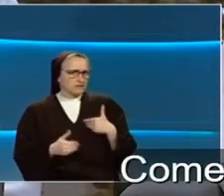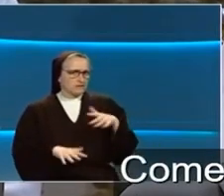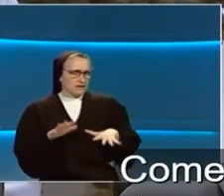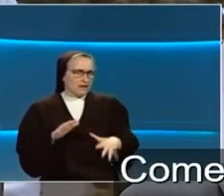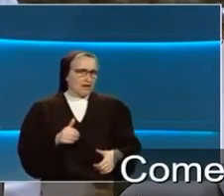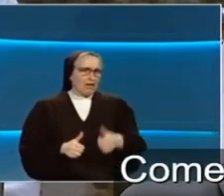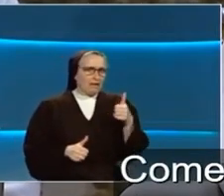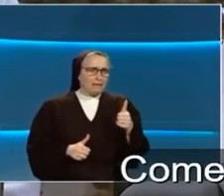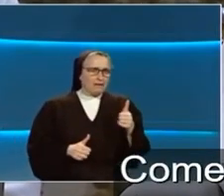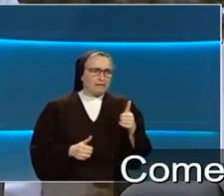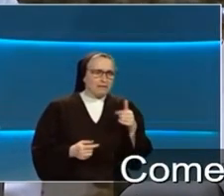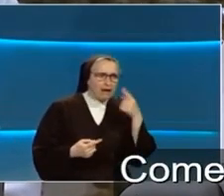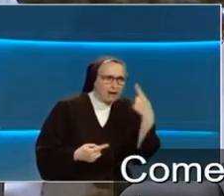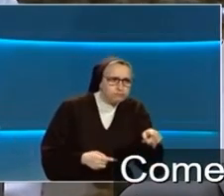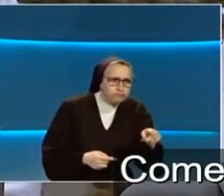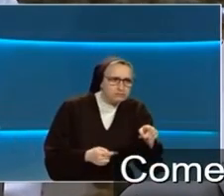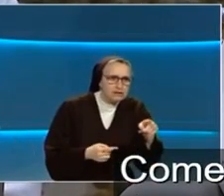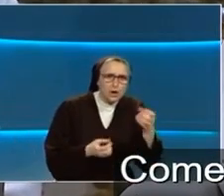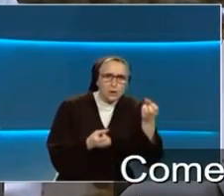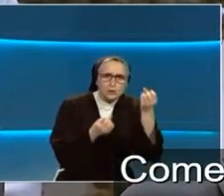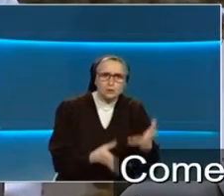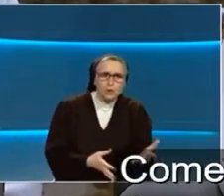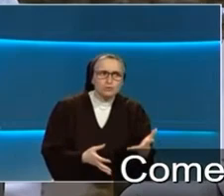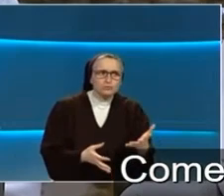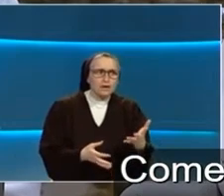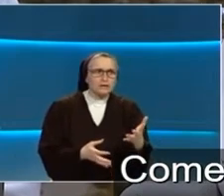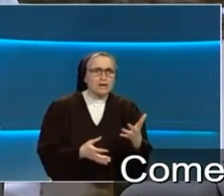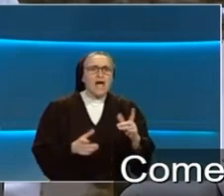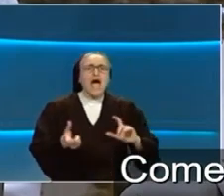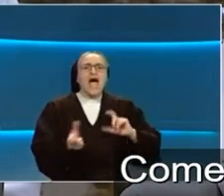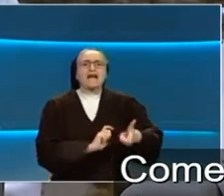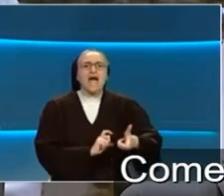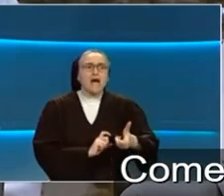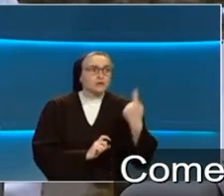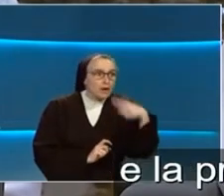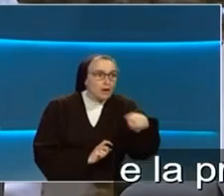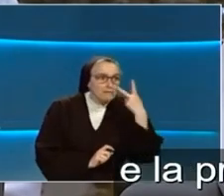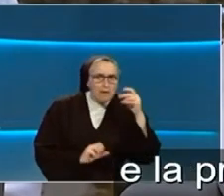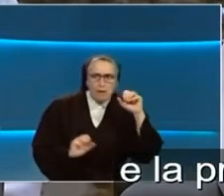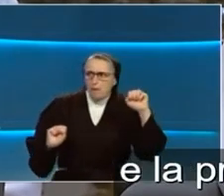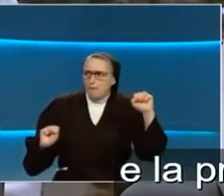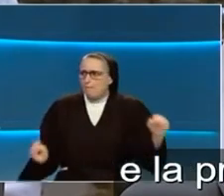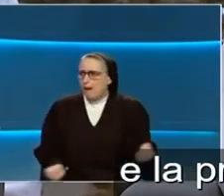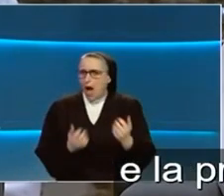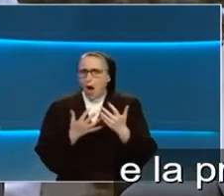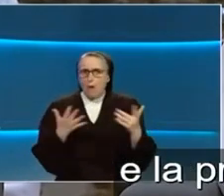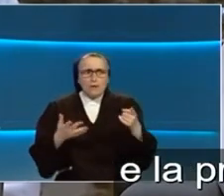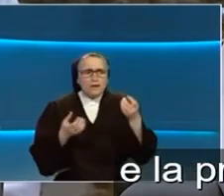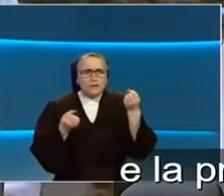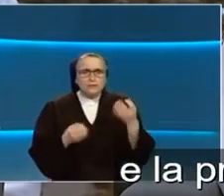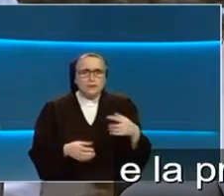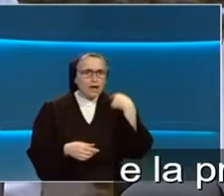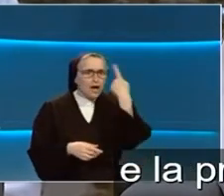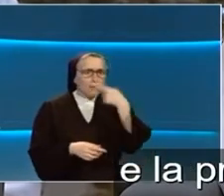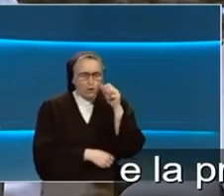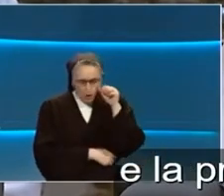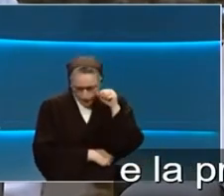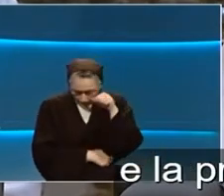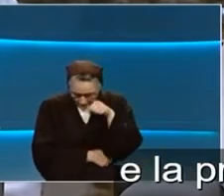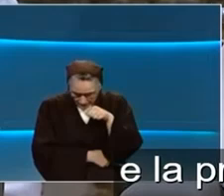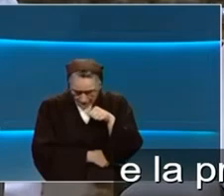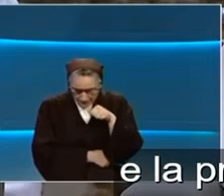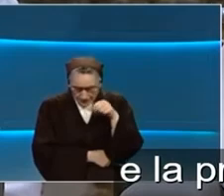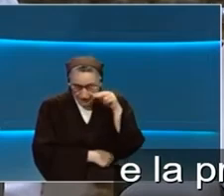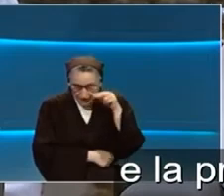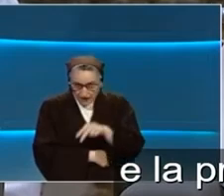우리 안에도 의심과 의문투성이입니다. 예상하지 못한 두려운 상황 앞에서 그 여인들의 첫